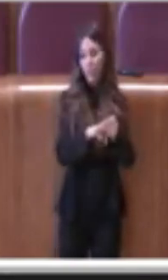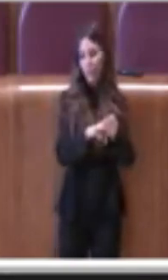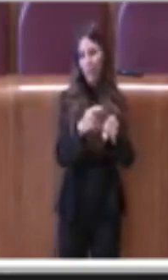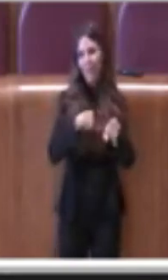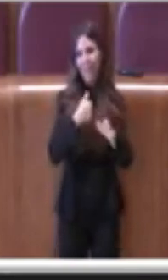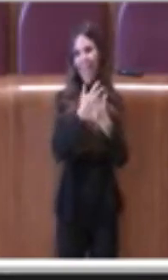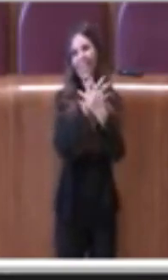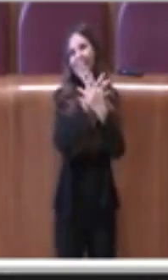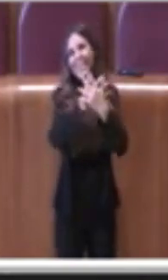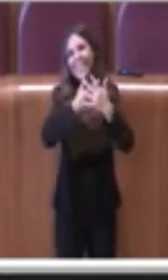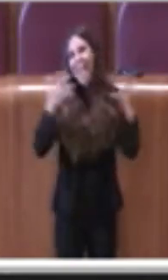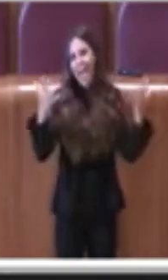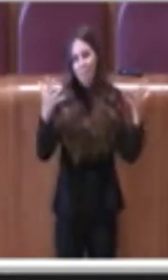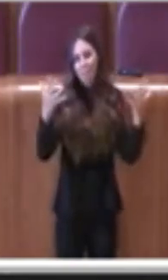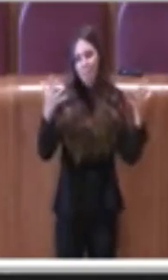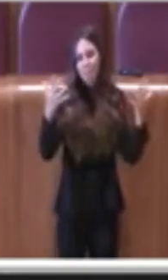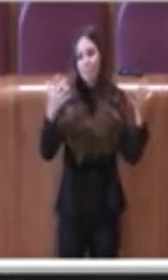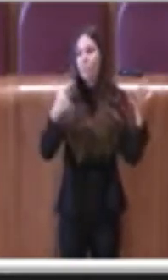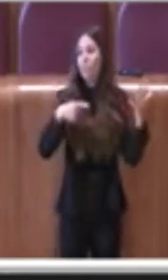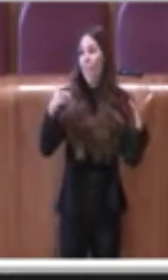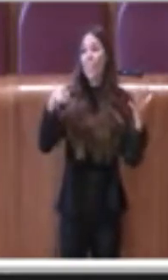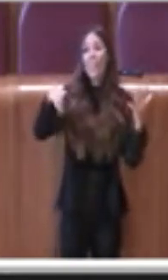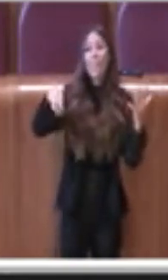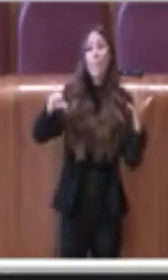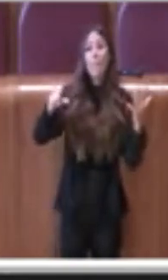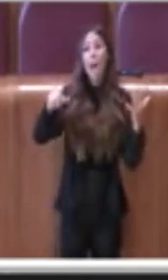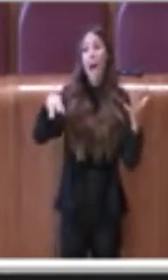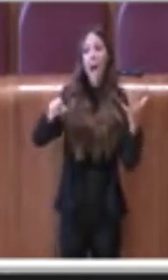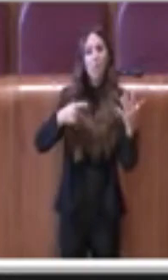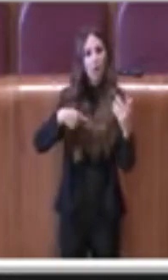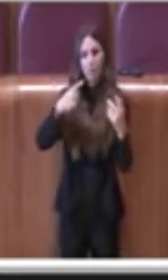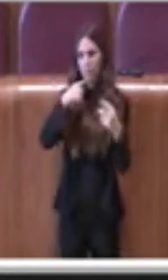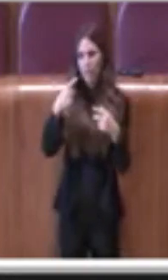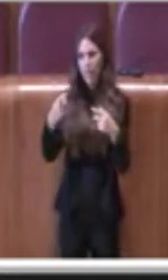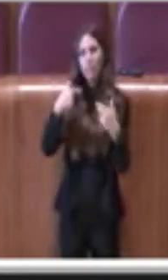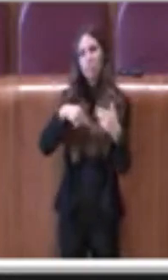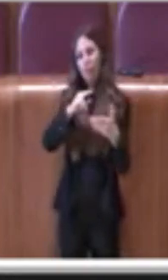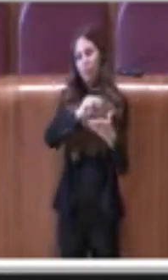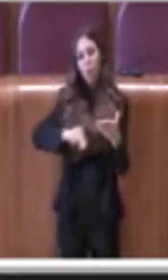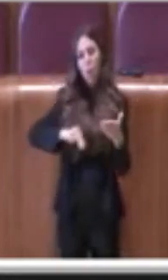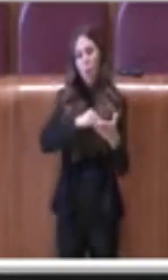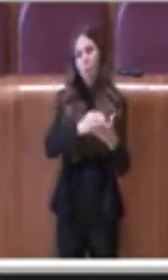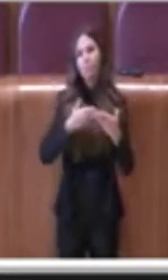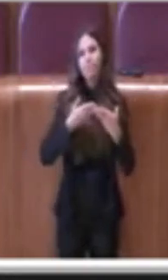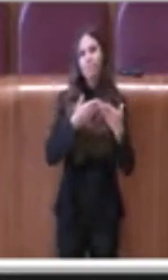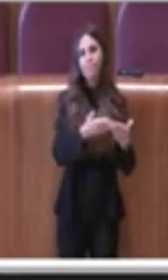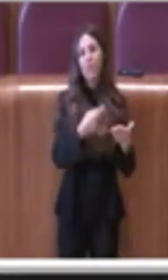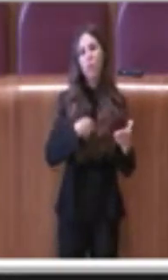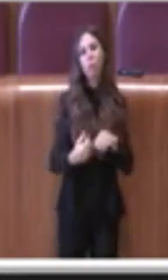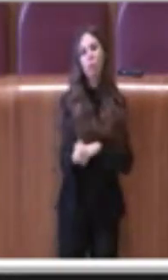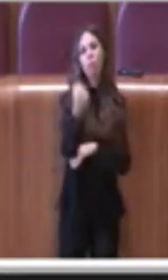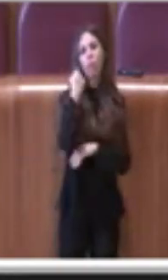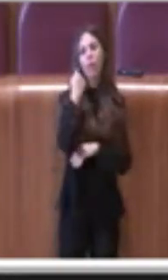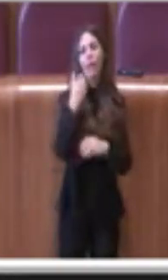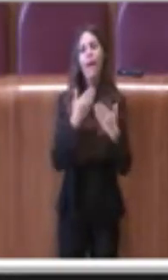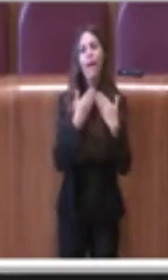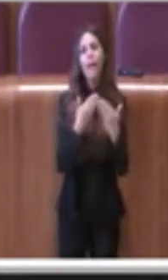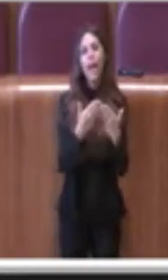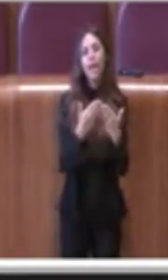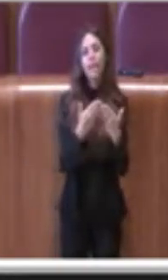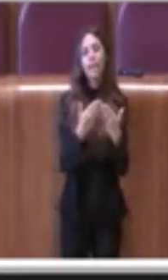è chiaro, come ha espresso il consigliere Di Palma, sarà convintamente favorevole e colgo l'occasione ancora per